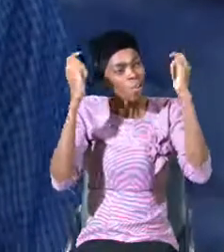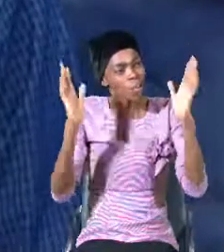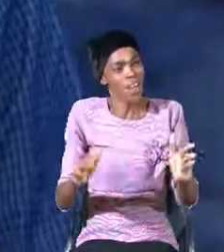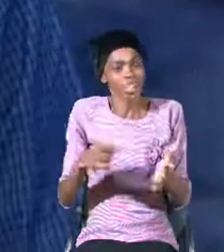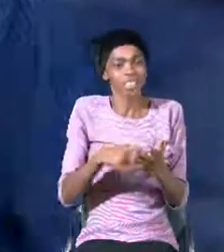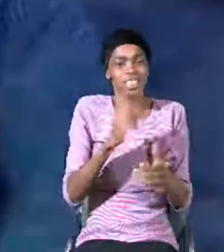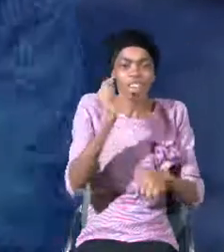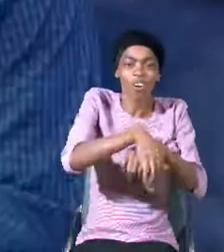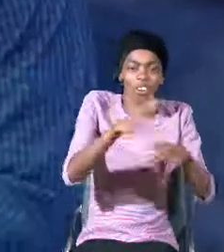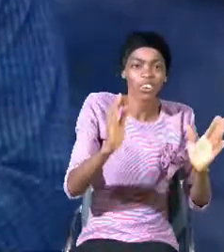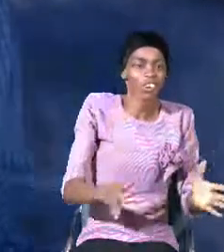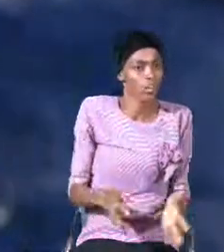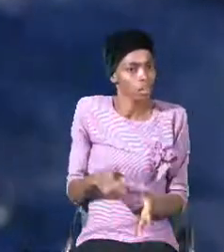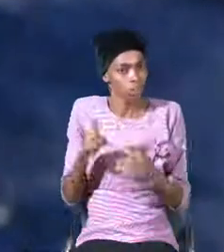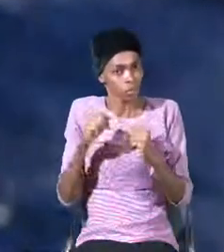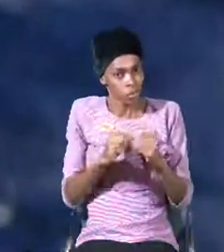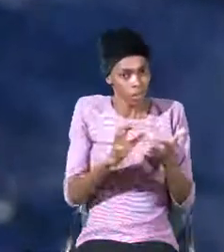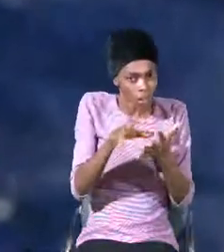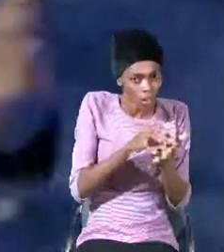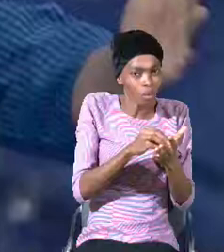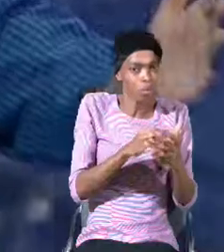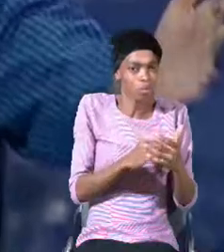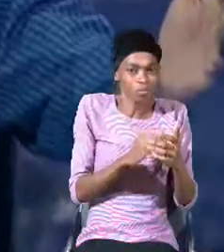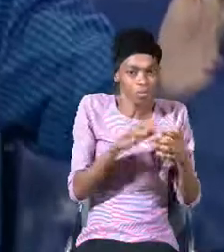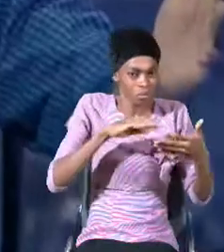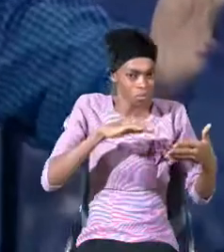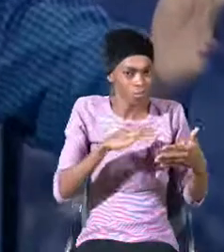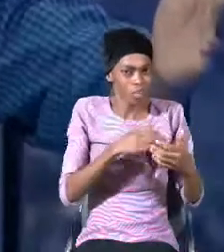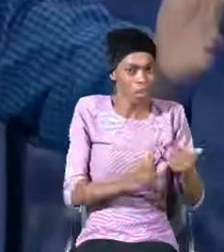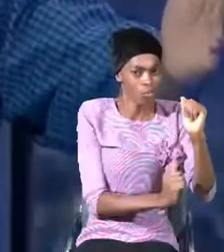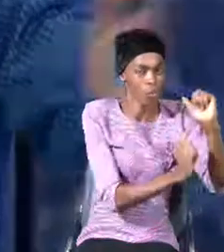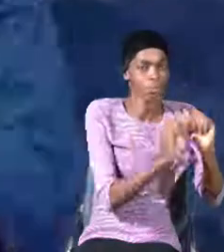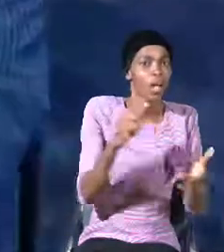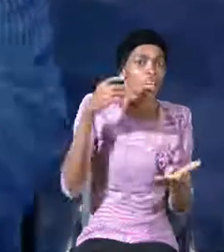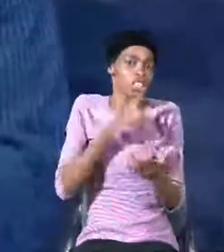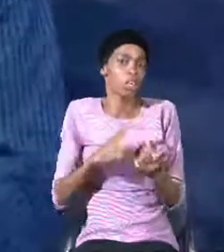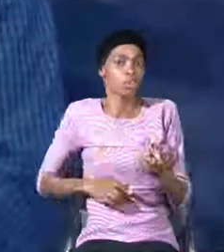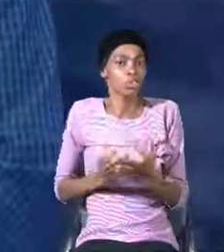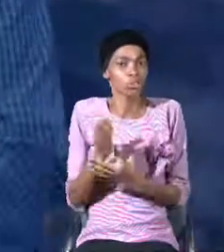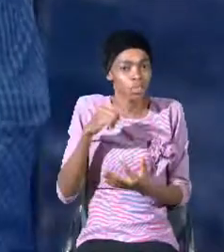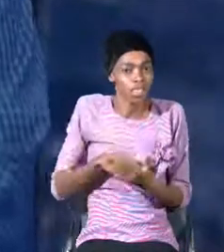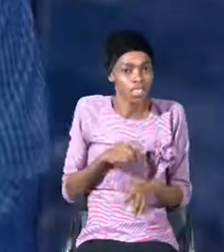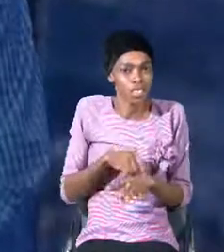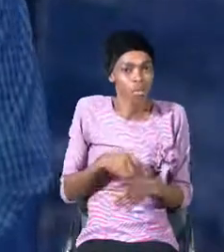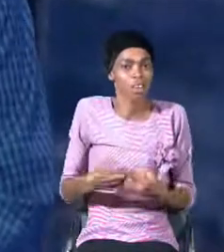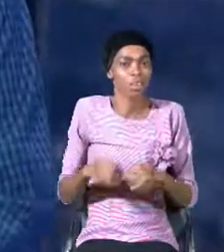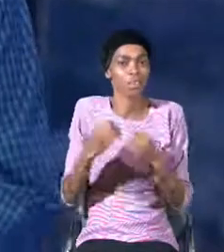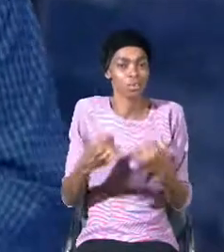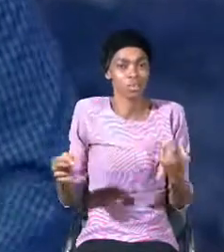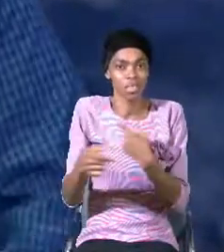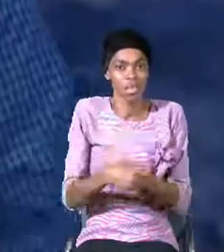C'est un vainqueur, suivez sa vie. Et le Seigneur, au cours de cette période, et même